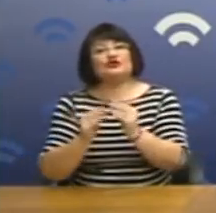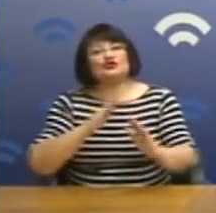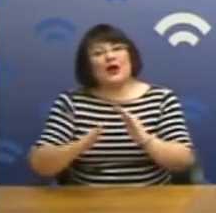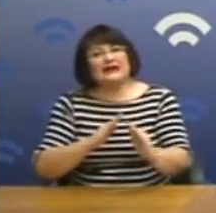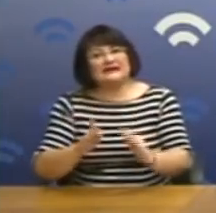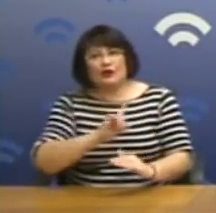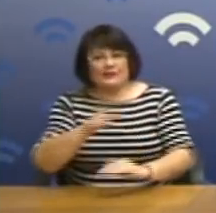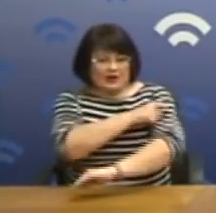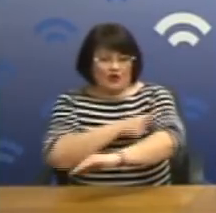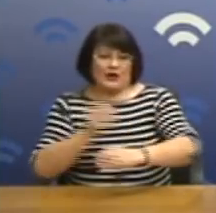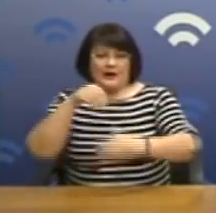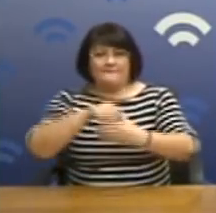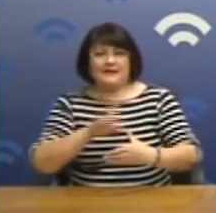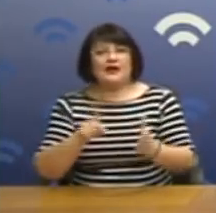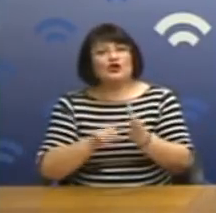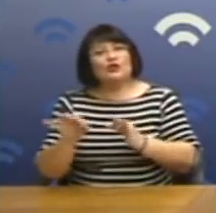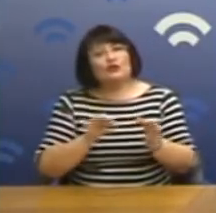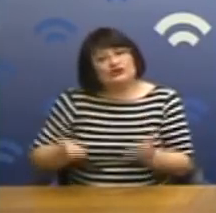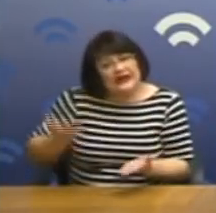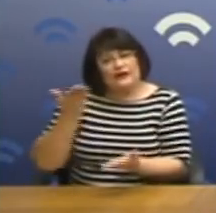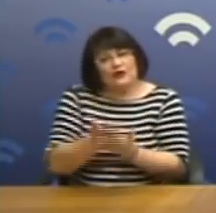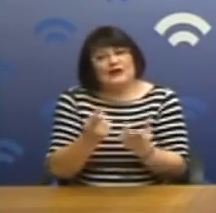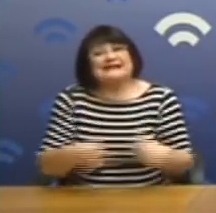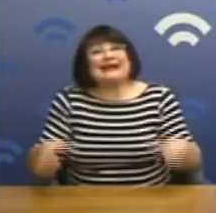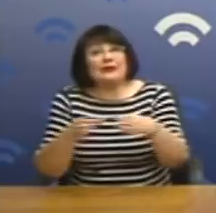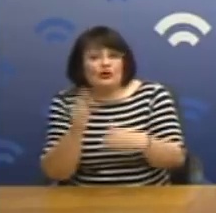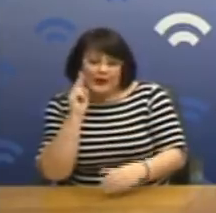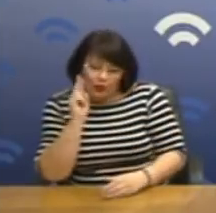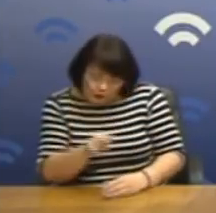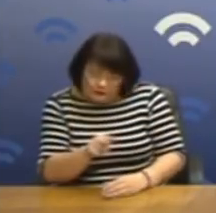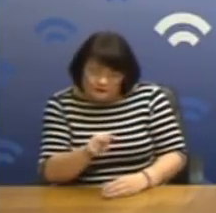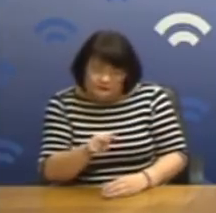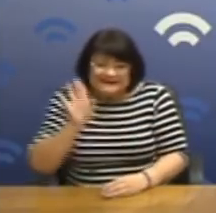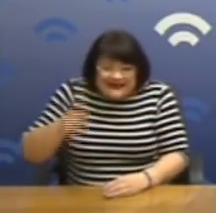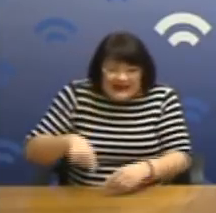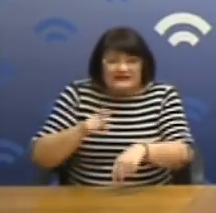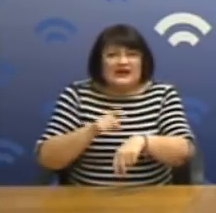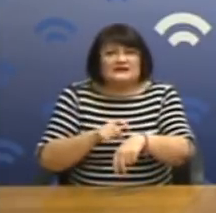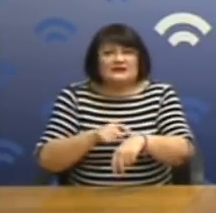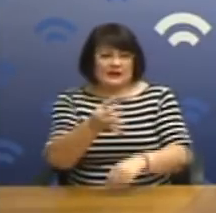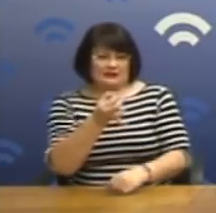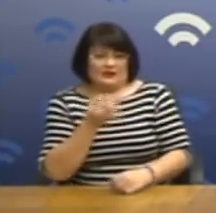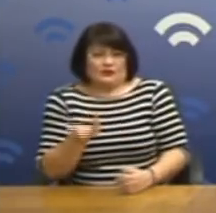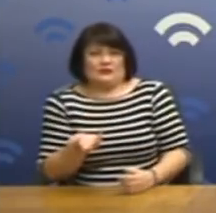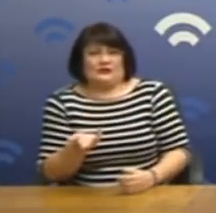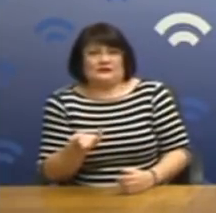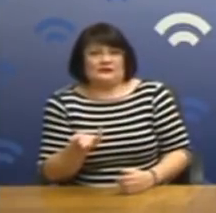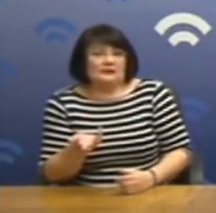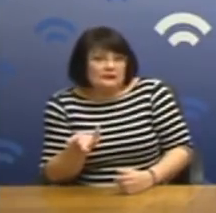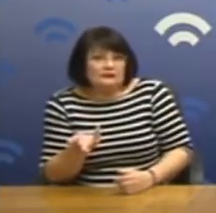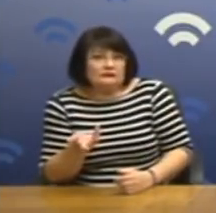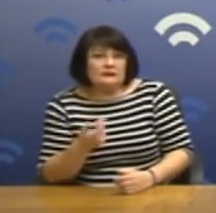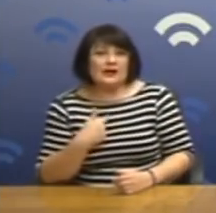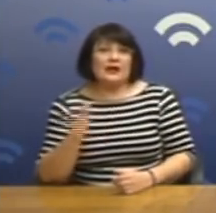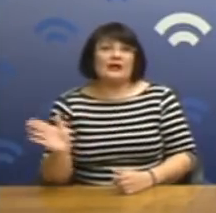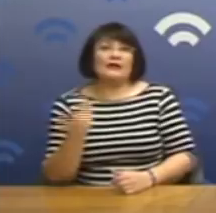φάνηκε στο νομοσχέδιο που καταθέσατε στην αρμόδια επιτροπή. Τελευταία στιγμή δεν το τολμήσατε. Όμως εκδιώξατε